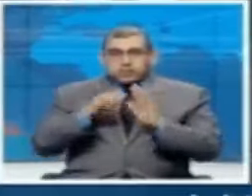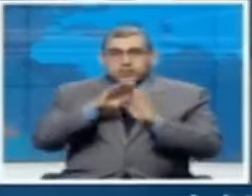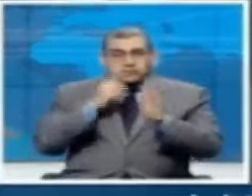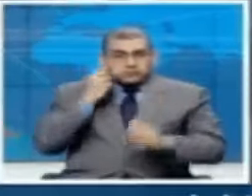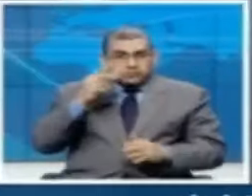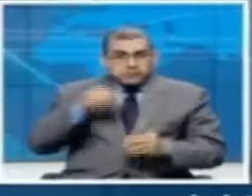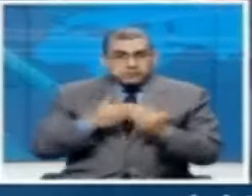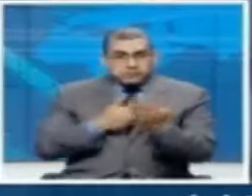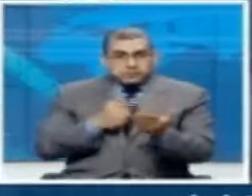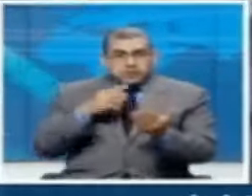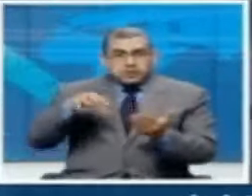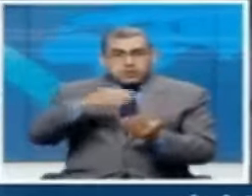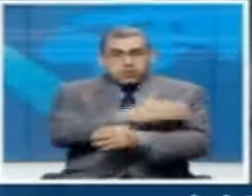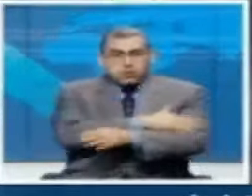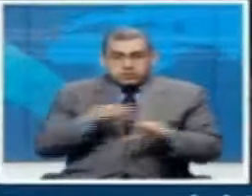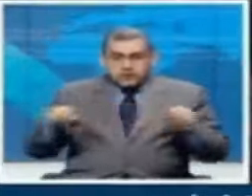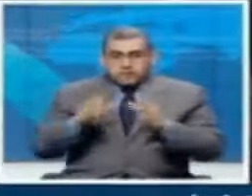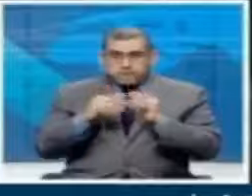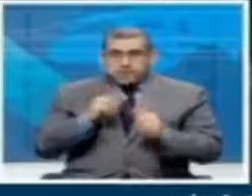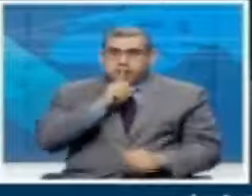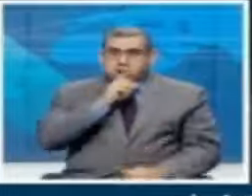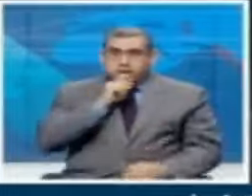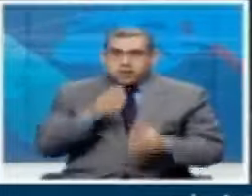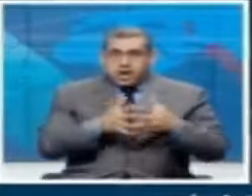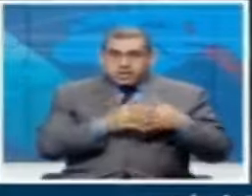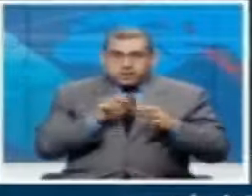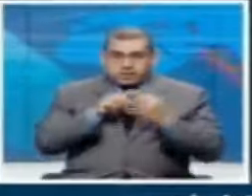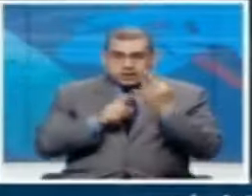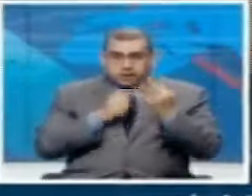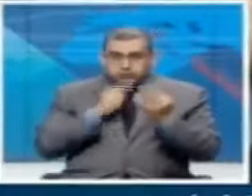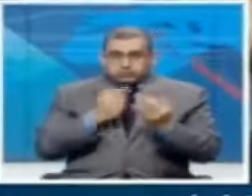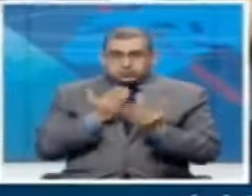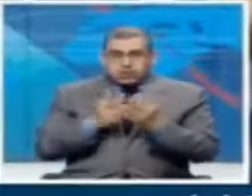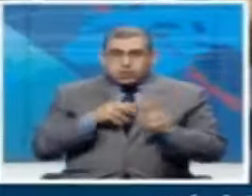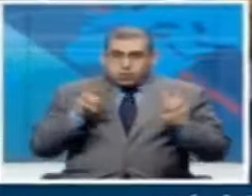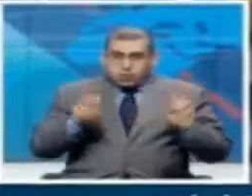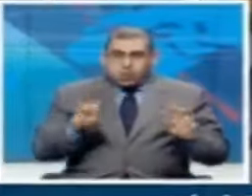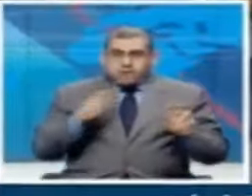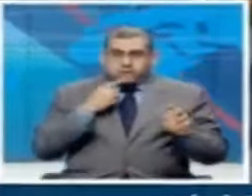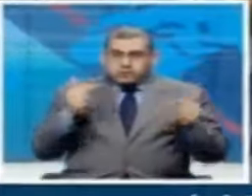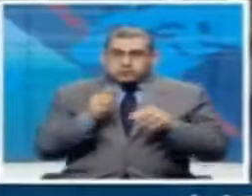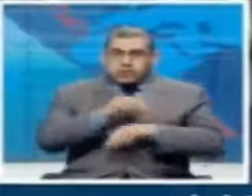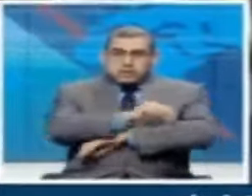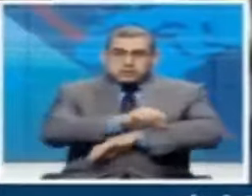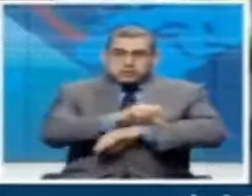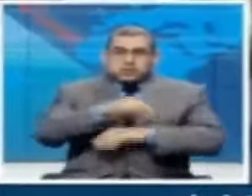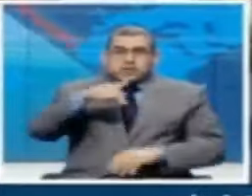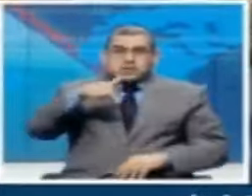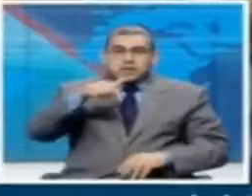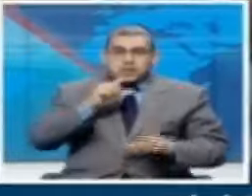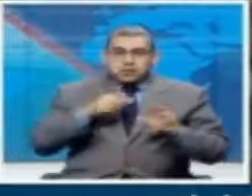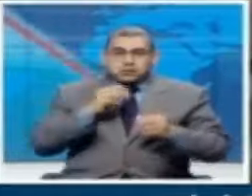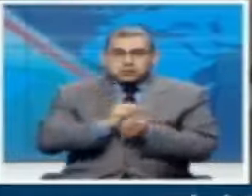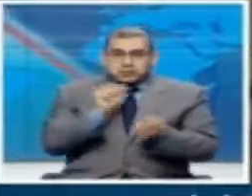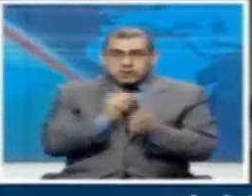الذي تقدمت به الدول الوسيطه مصر وقطر والولايات المتحده على وقف العدوان لمده سته اسابيع واطلاق